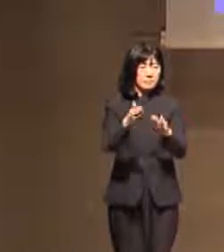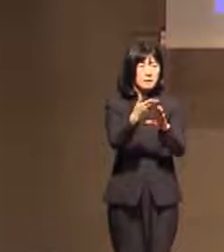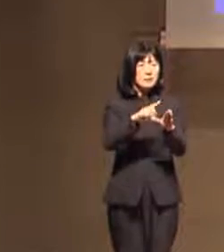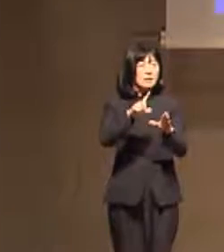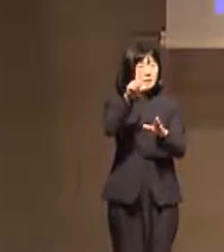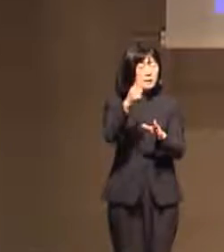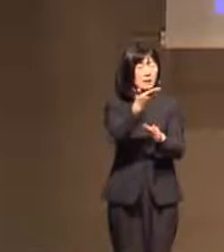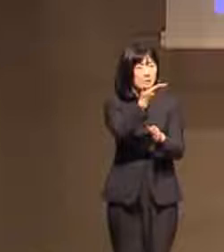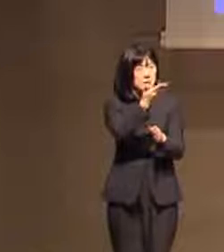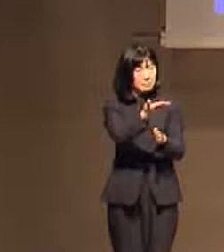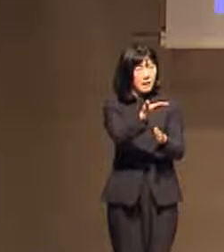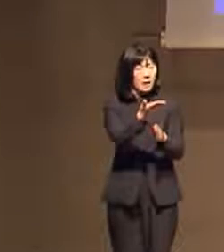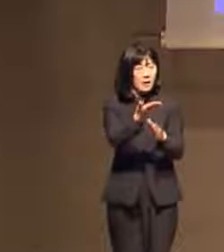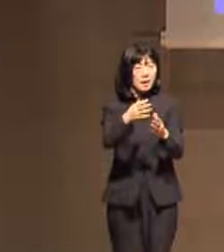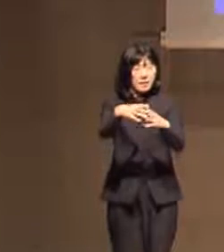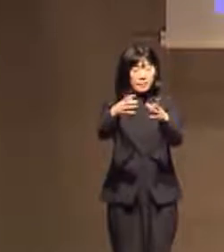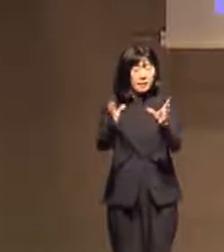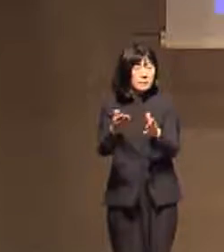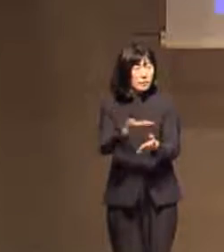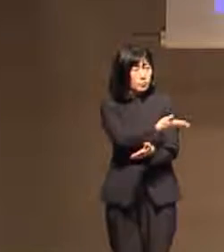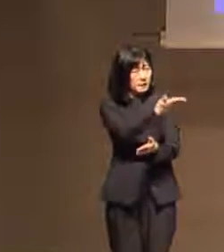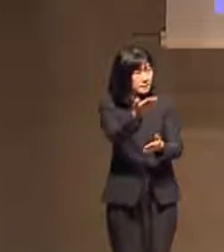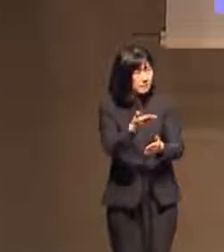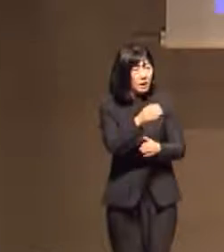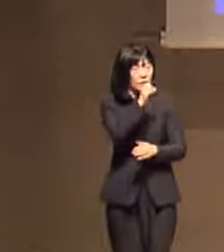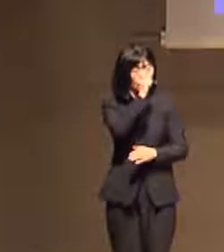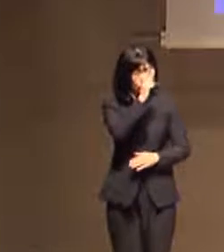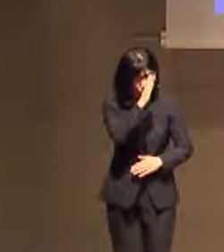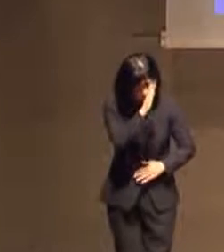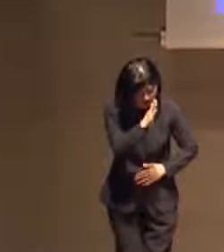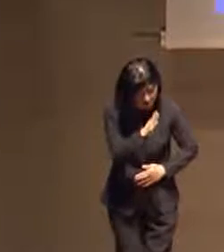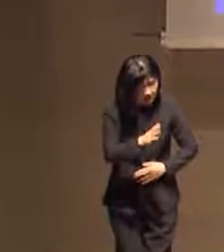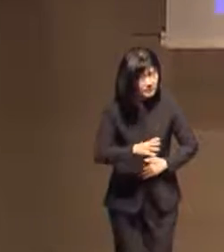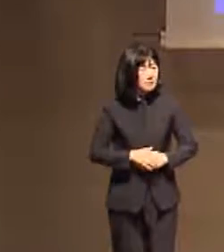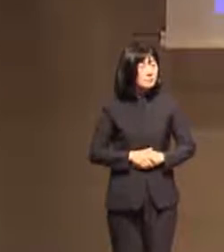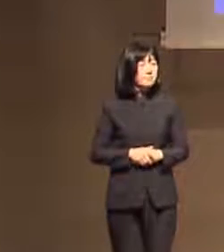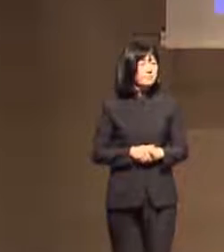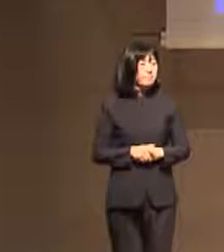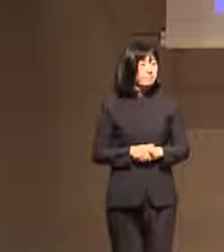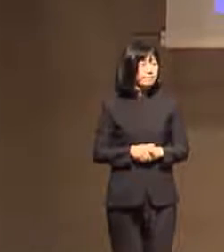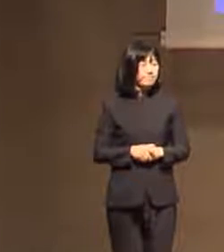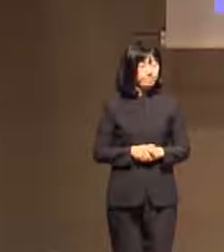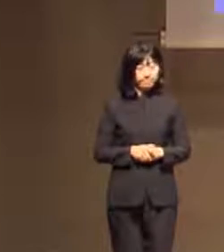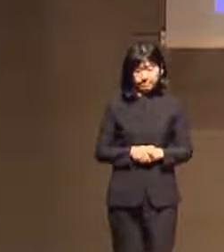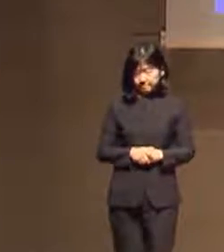理事、出展団体の皆様よろしくお願いいたします。